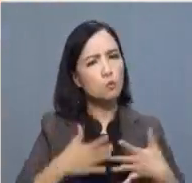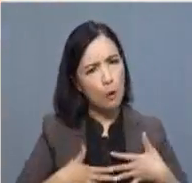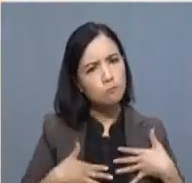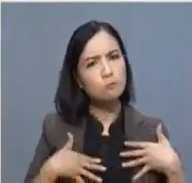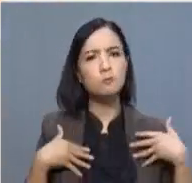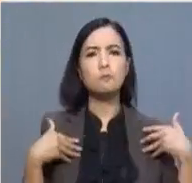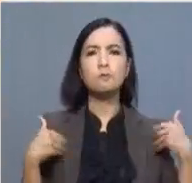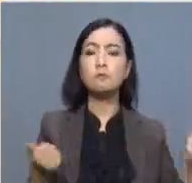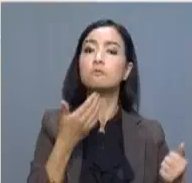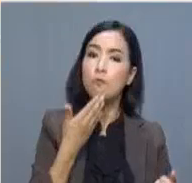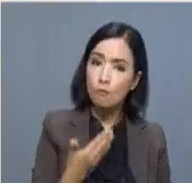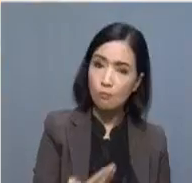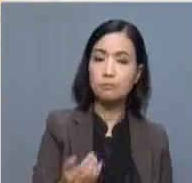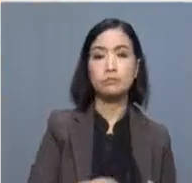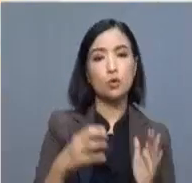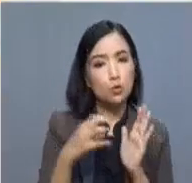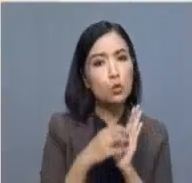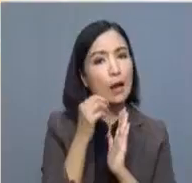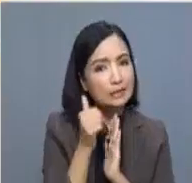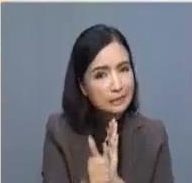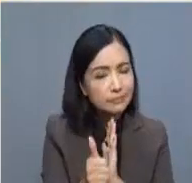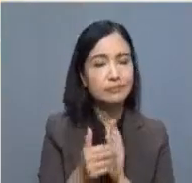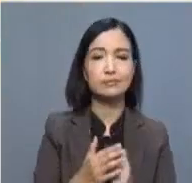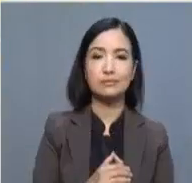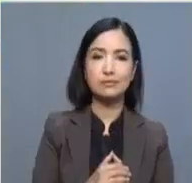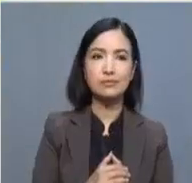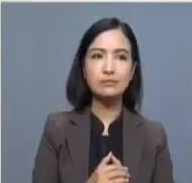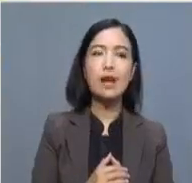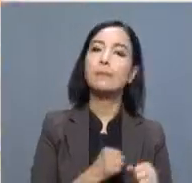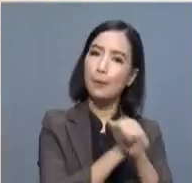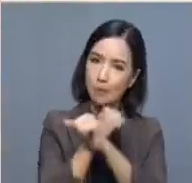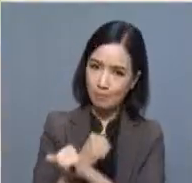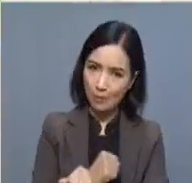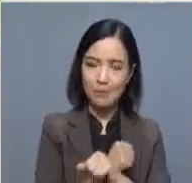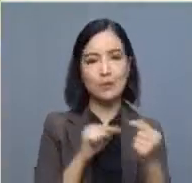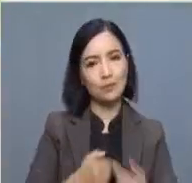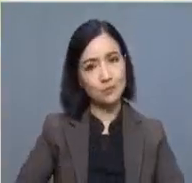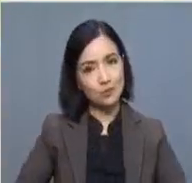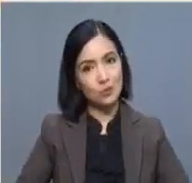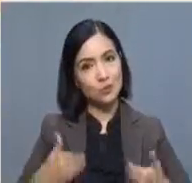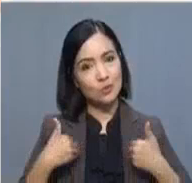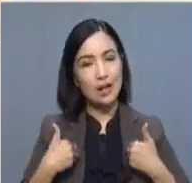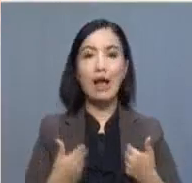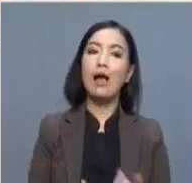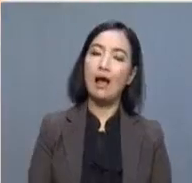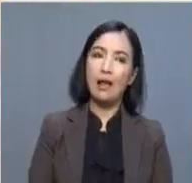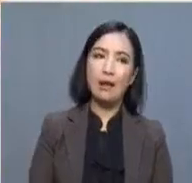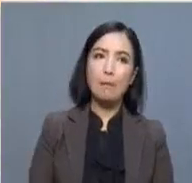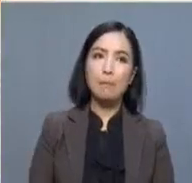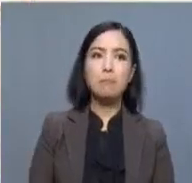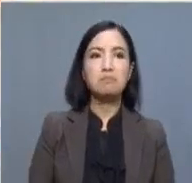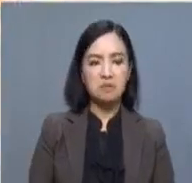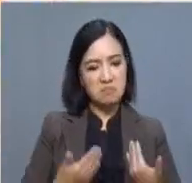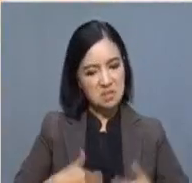กสิริสวัสดิ์นะครับมีโชคมีชัยนะมีแต่ความปลอดภัยในชีวิตแล้วก็จะได้เกิดมาเป็นค